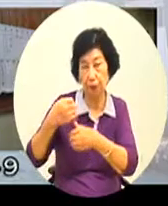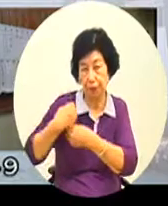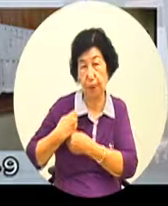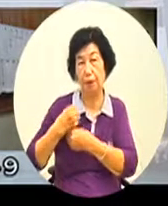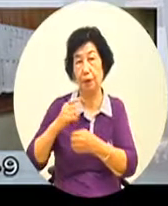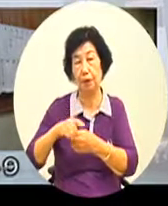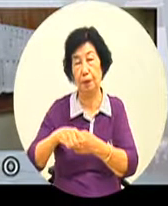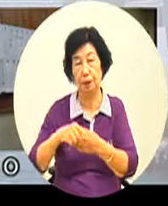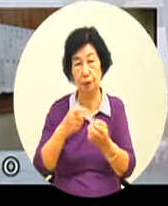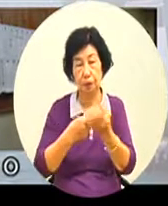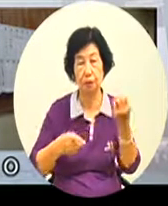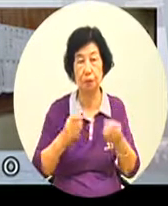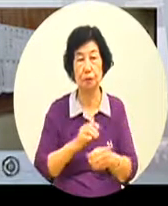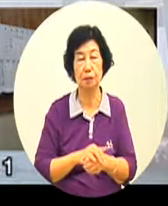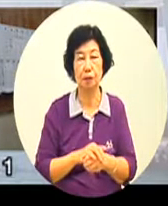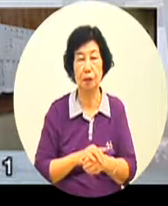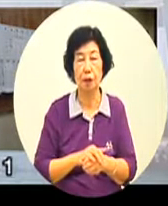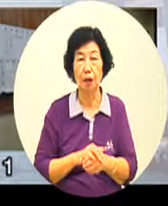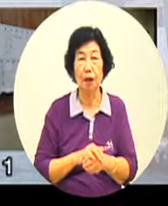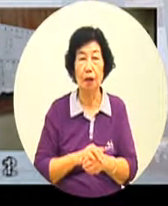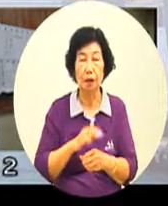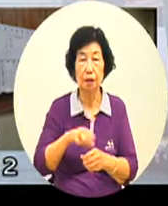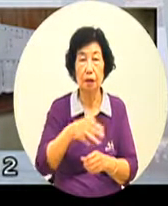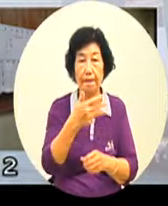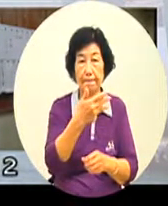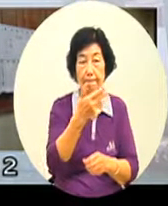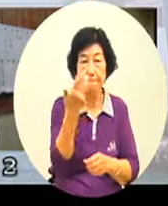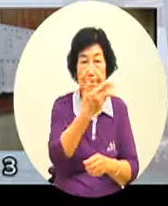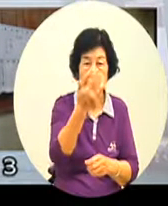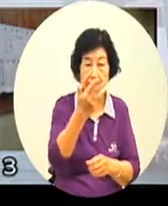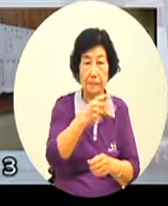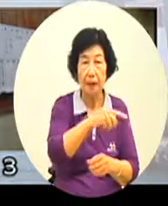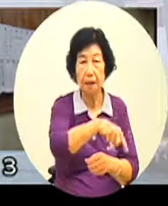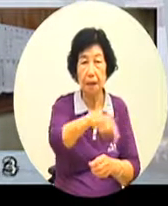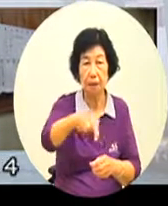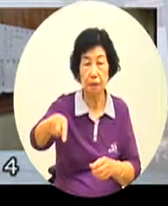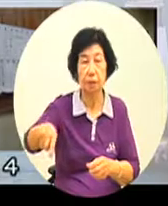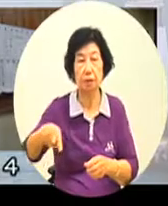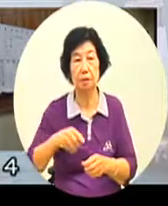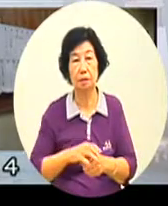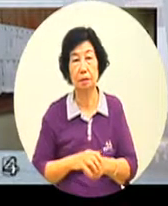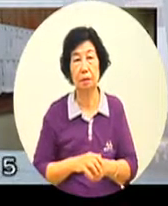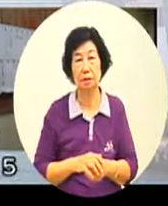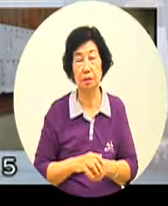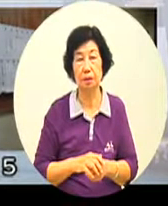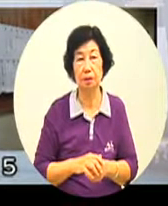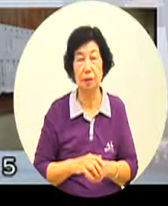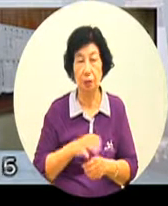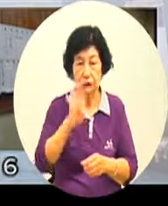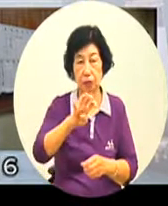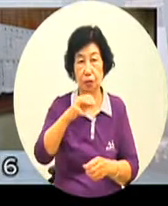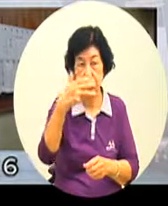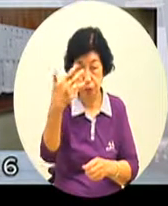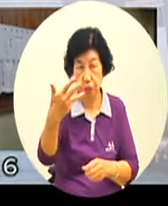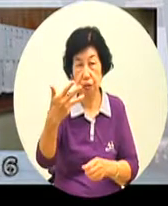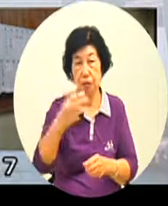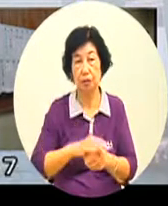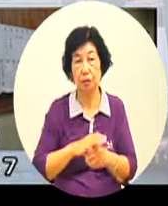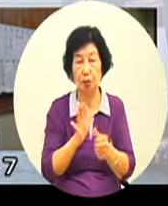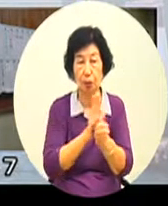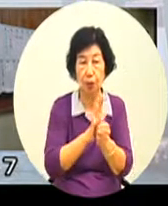计督访了八个替代役男的驻事单位，以及49个服勤处